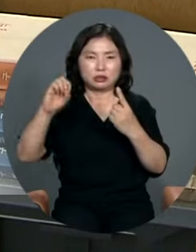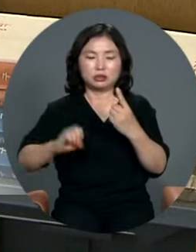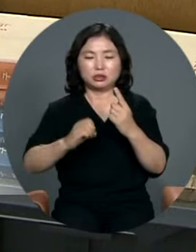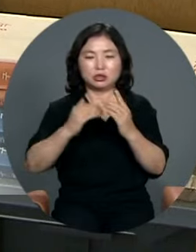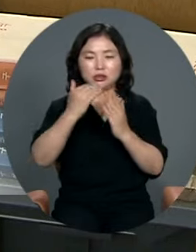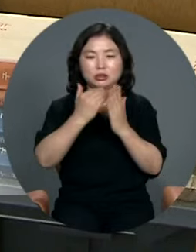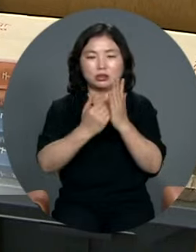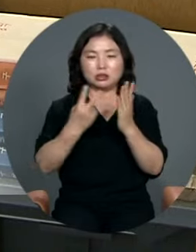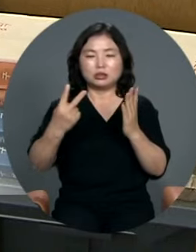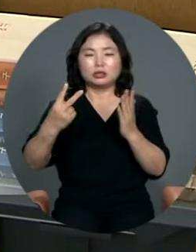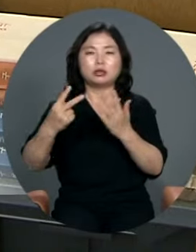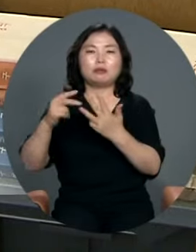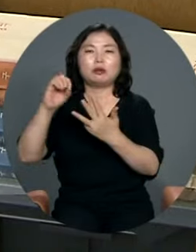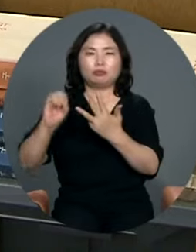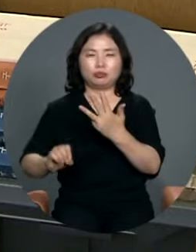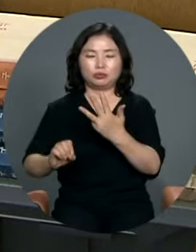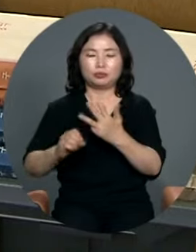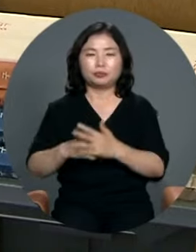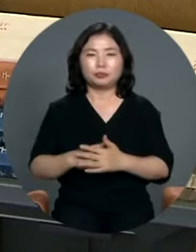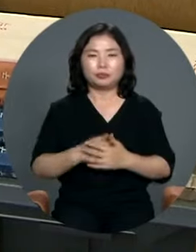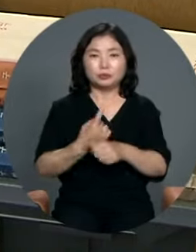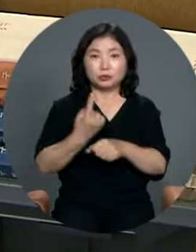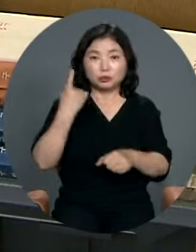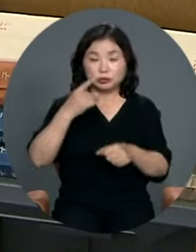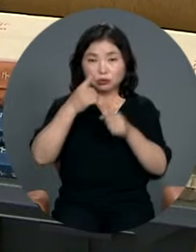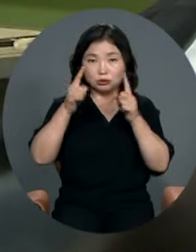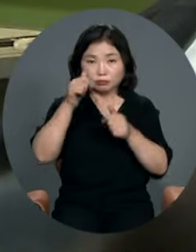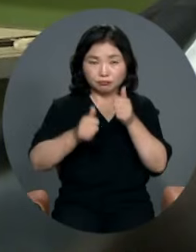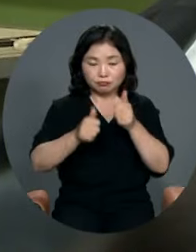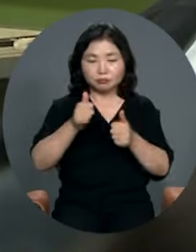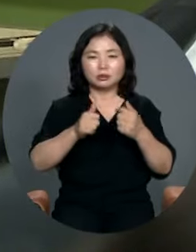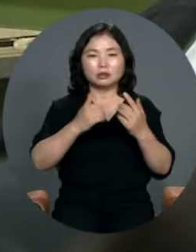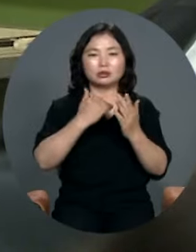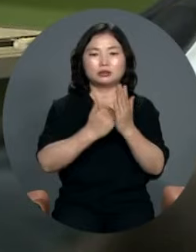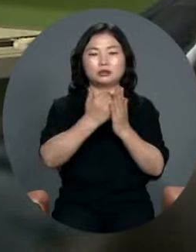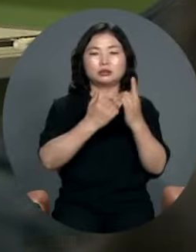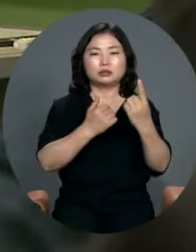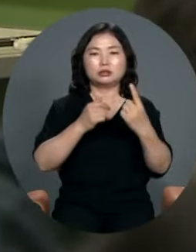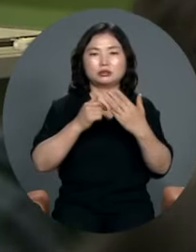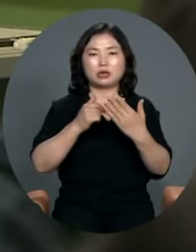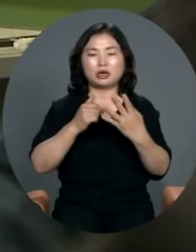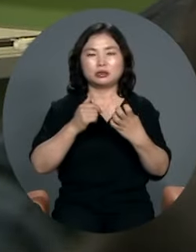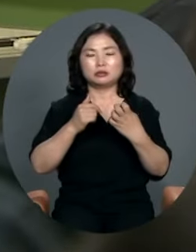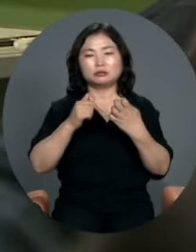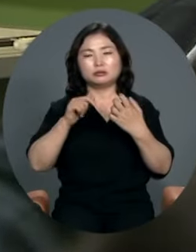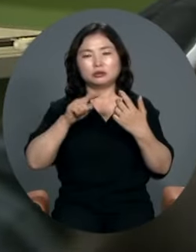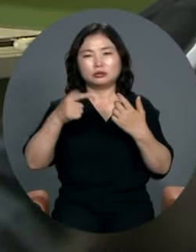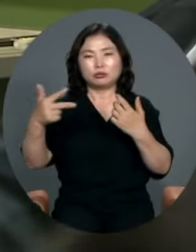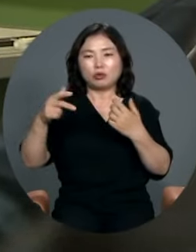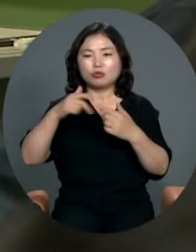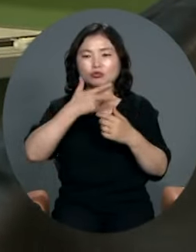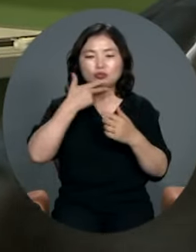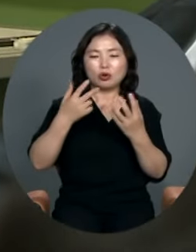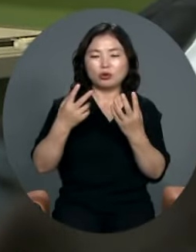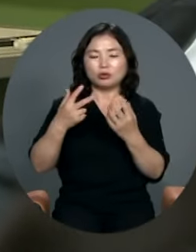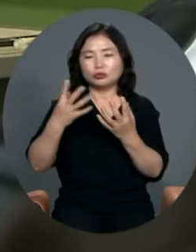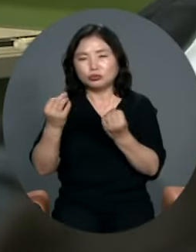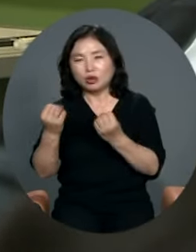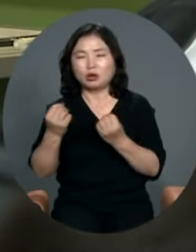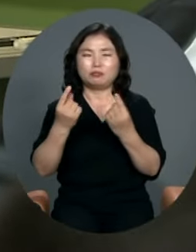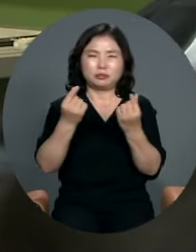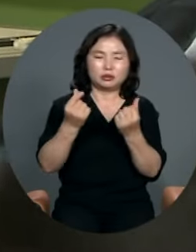2등급도 8%였습니다. 지난해 수능에서도 1등급 비율이 4.71%로 국어, 수학과 비슷했던